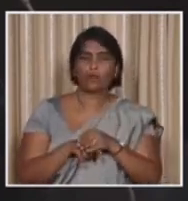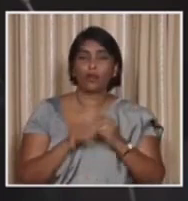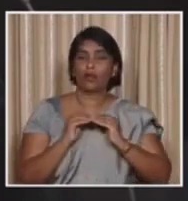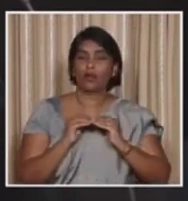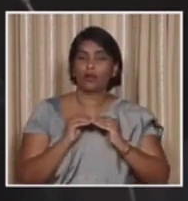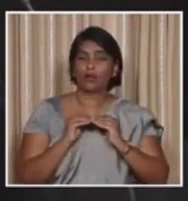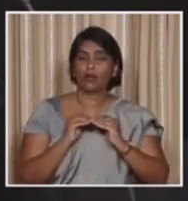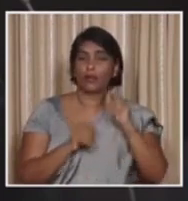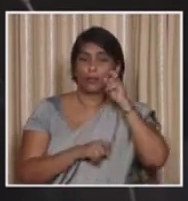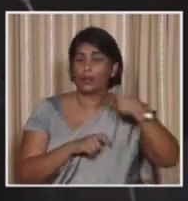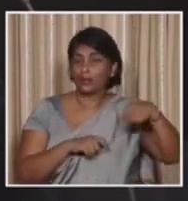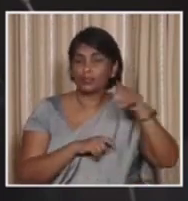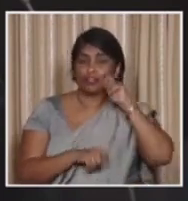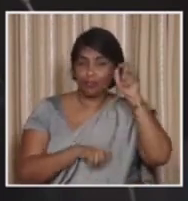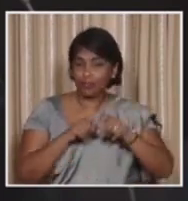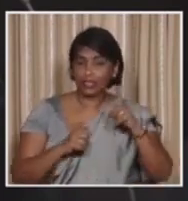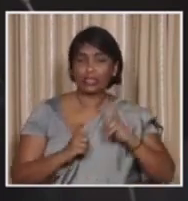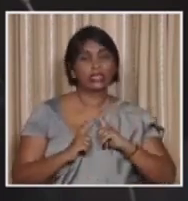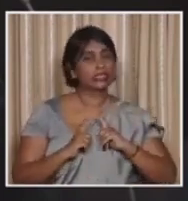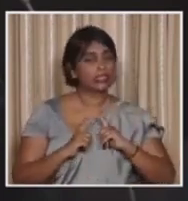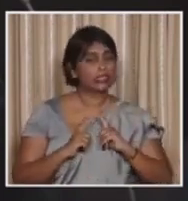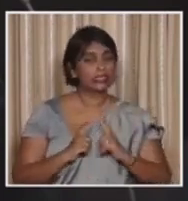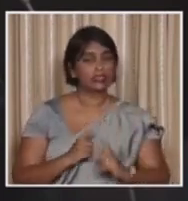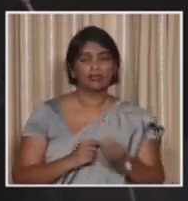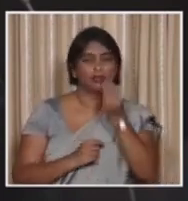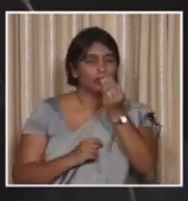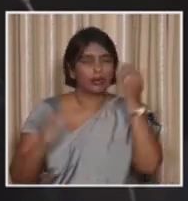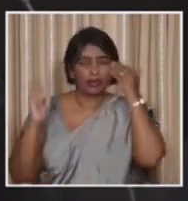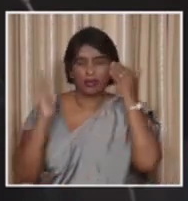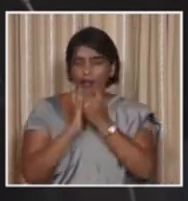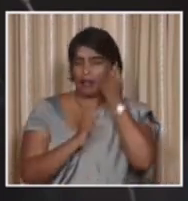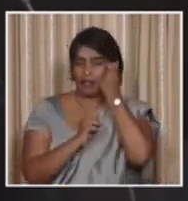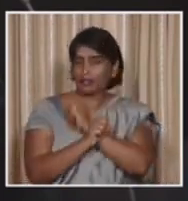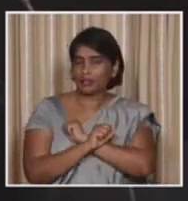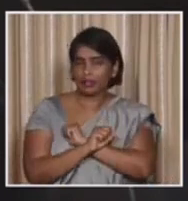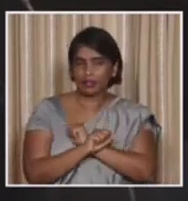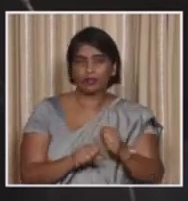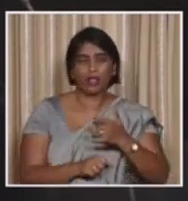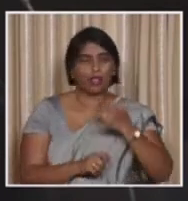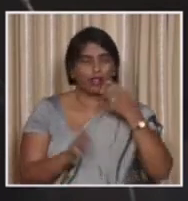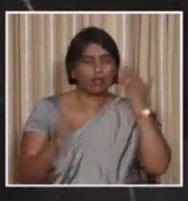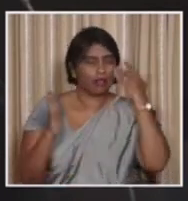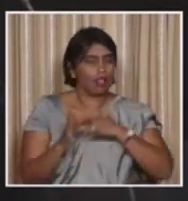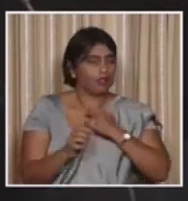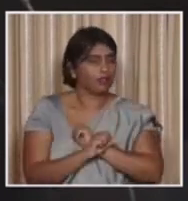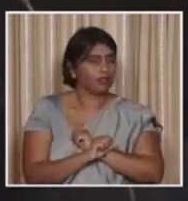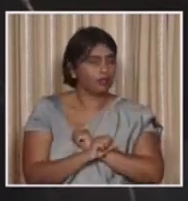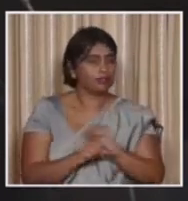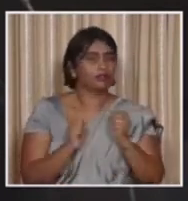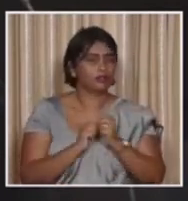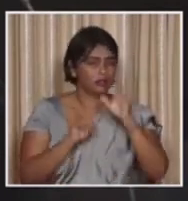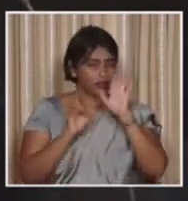එළියේ සාමාන්‍ය මිනිස්සුන්ගේ ජීවිත ගැන කිසිම අදහසක් නැති කිසිම සංවේදීතාවයක් නැතුව ක්‍රියාත්මක